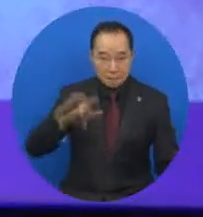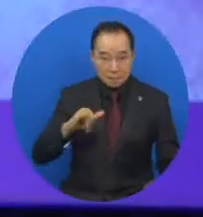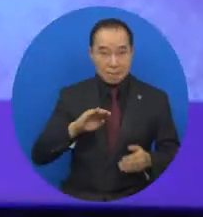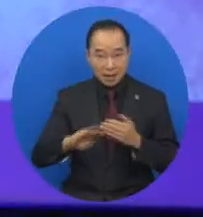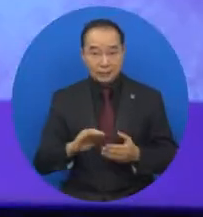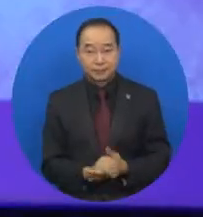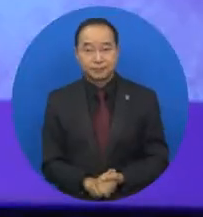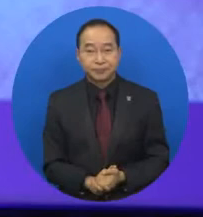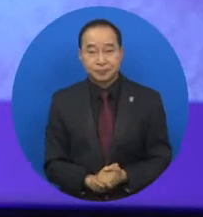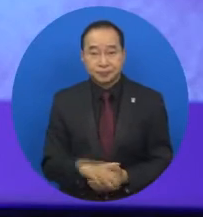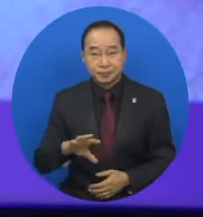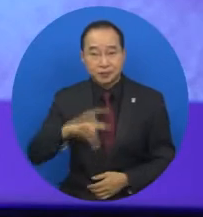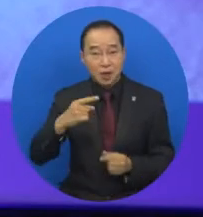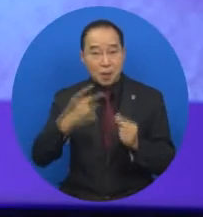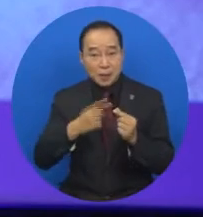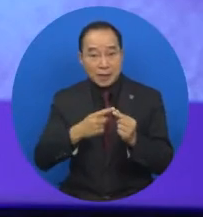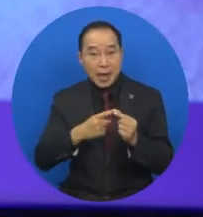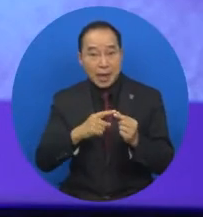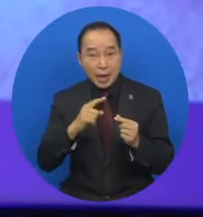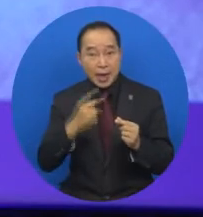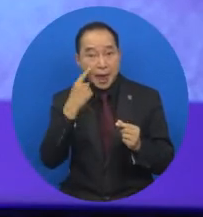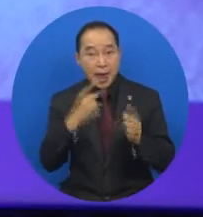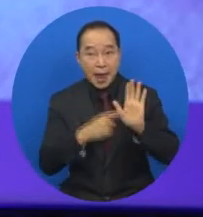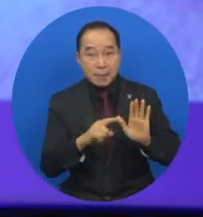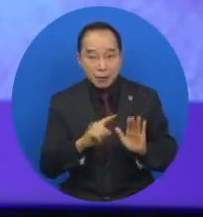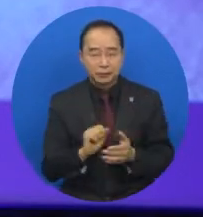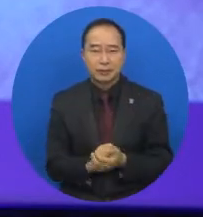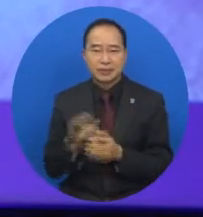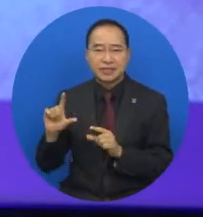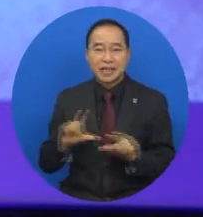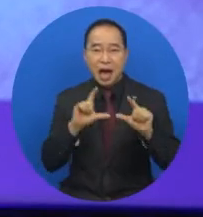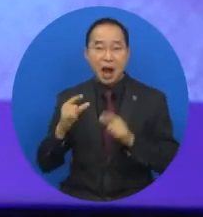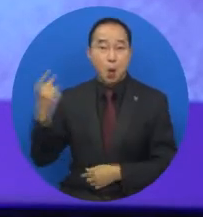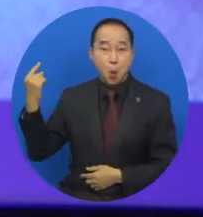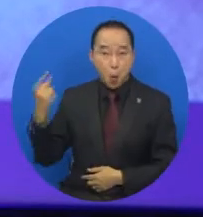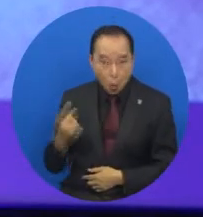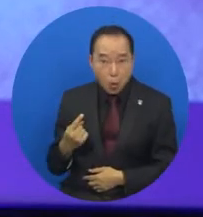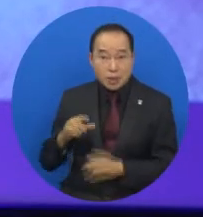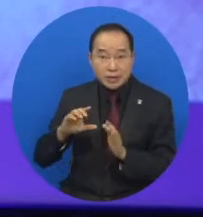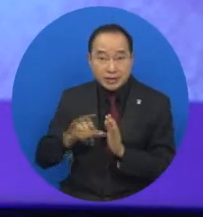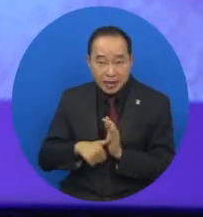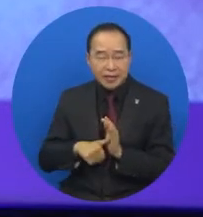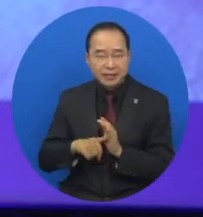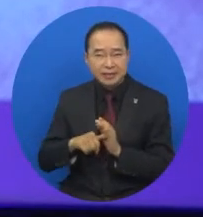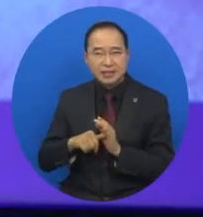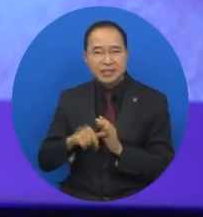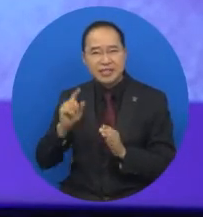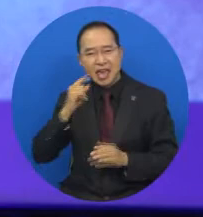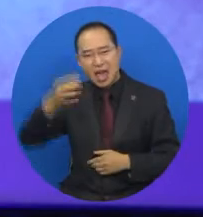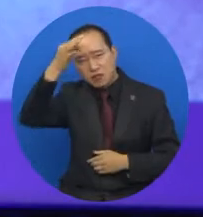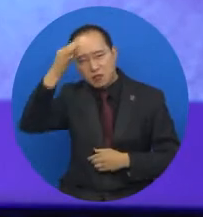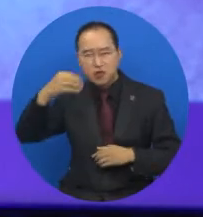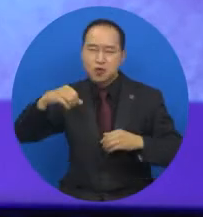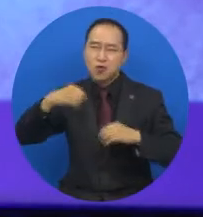첫 번째 시도로서 예술 작업의 축소는 제가 이때까지 살아오면서 예술 작업들을 가장 큰